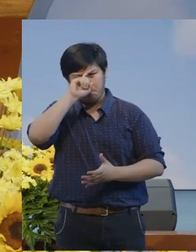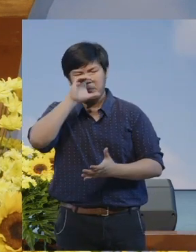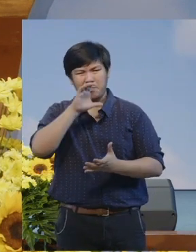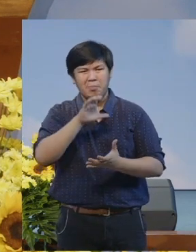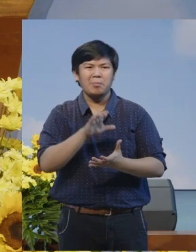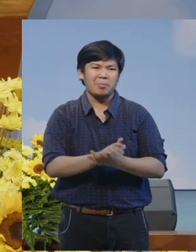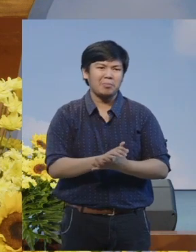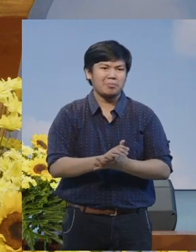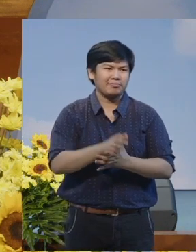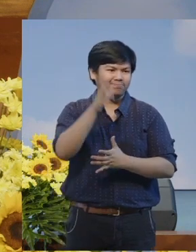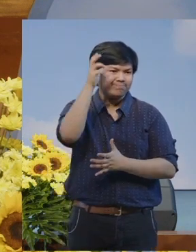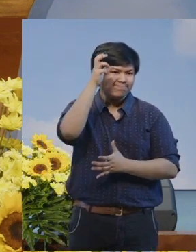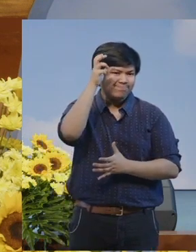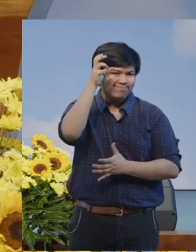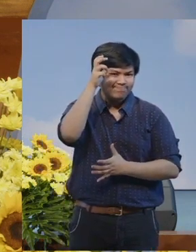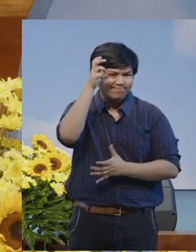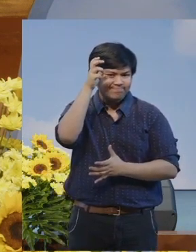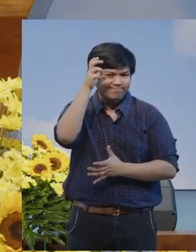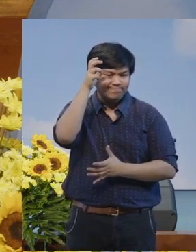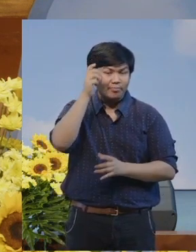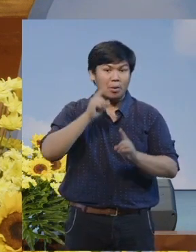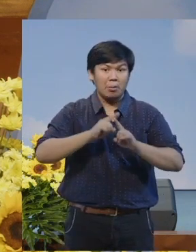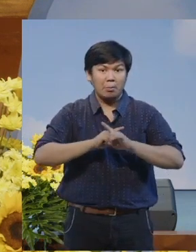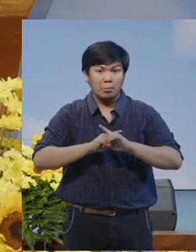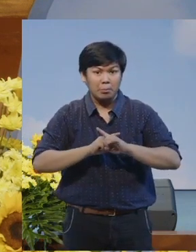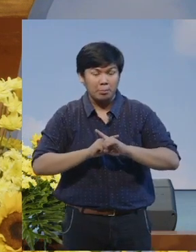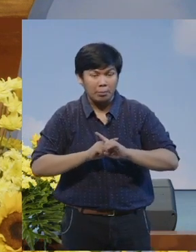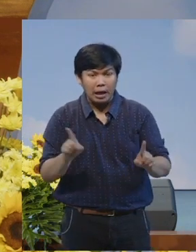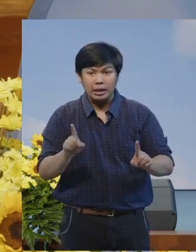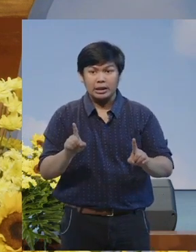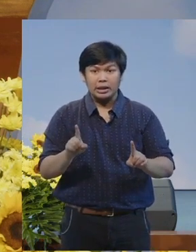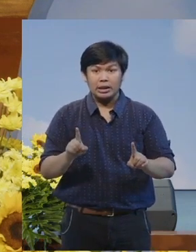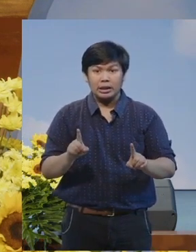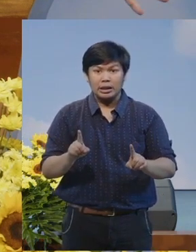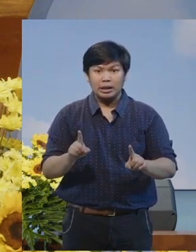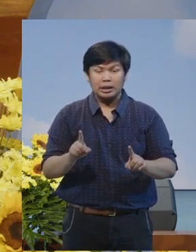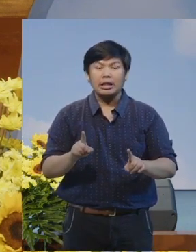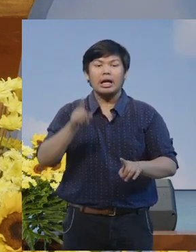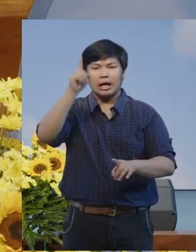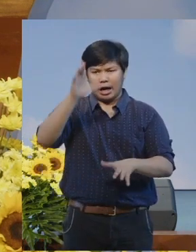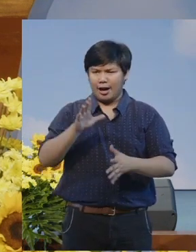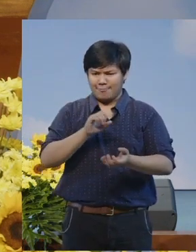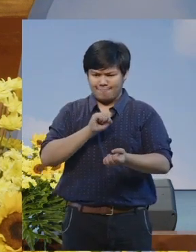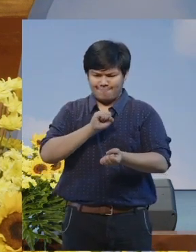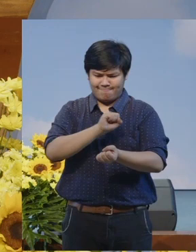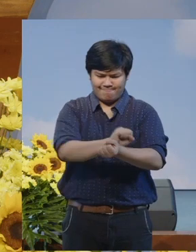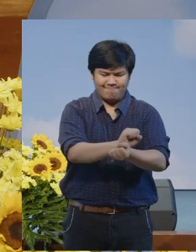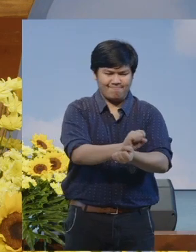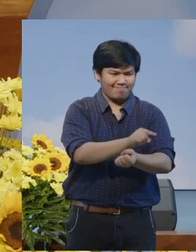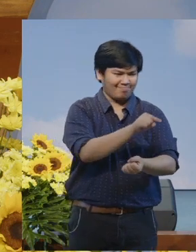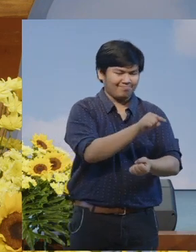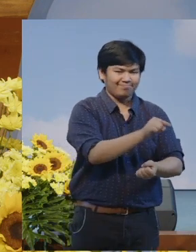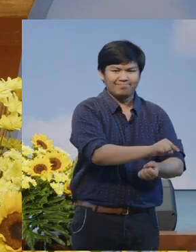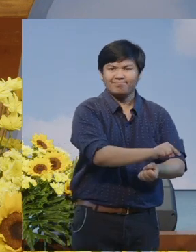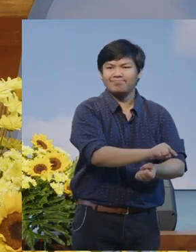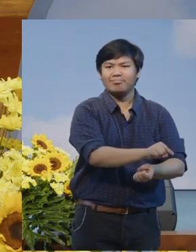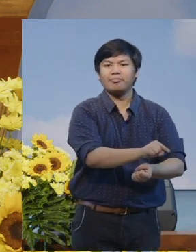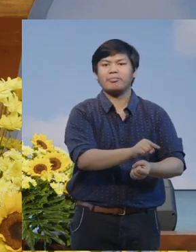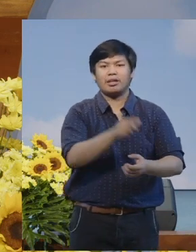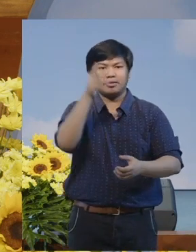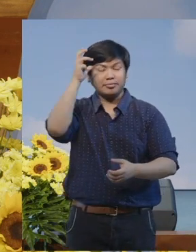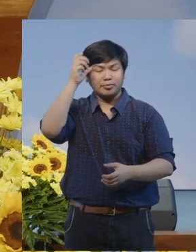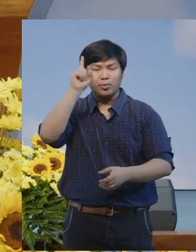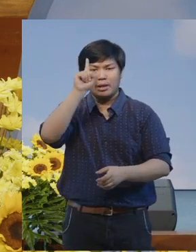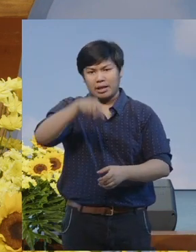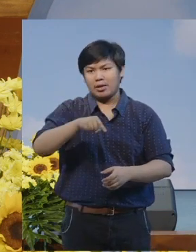mahuhulog sa kanyang panlilinlang. Ngunit siya ay igagapos sa hukay sa loob ng 1,000 years.